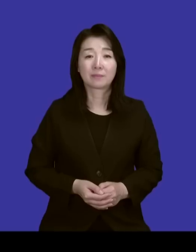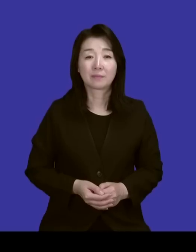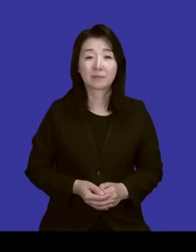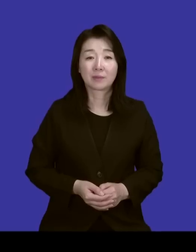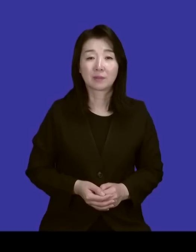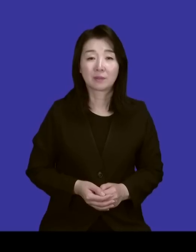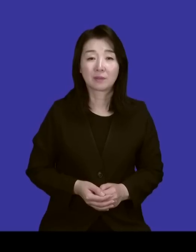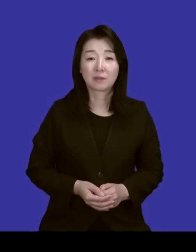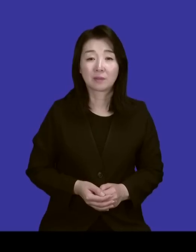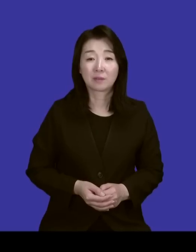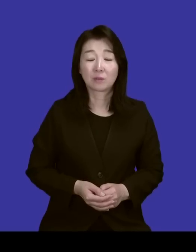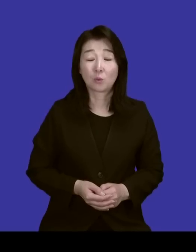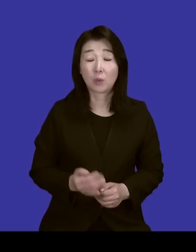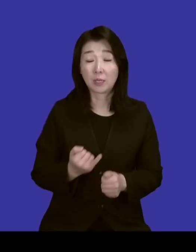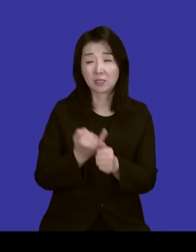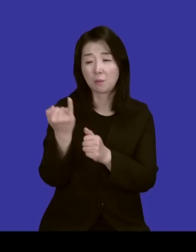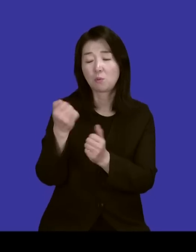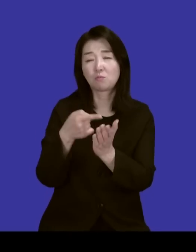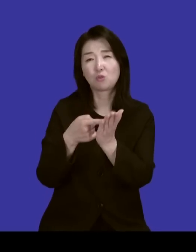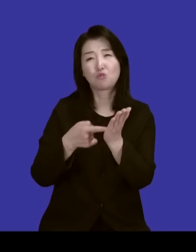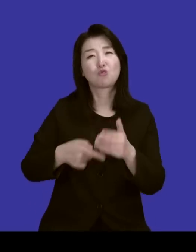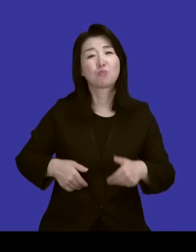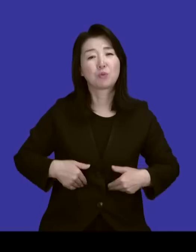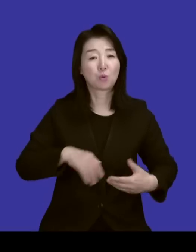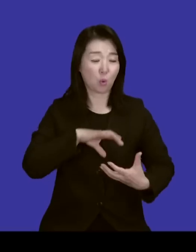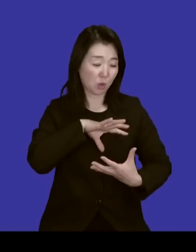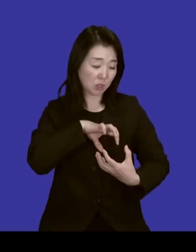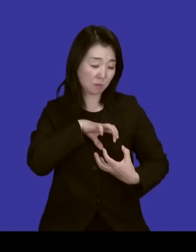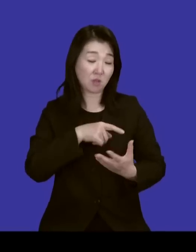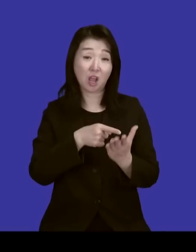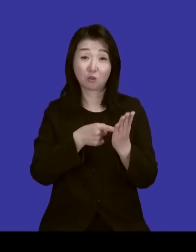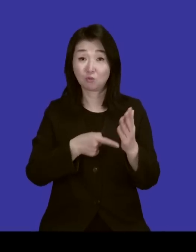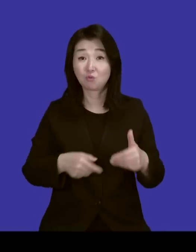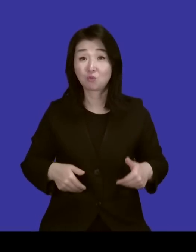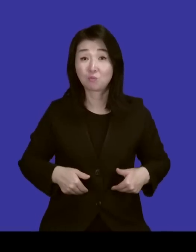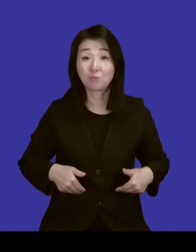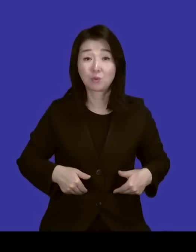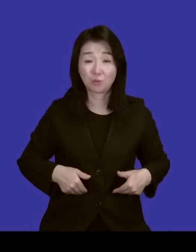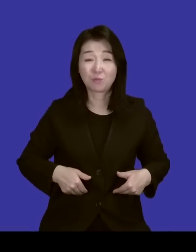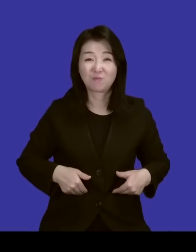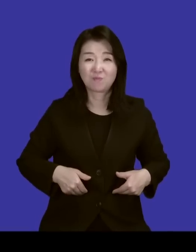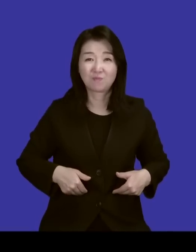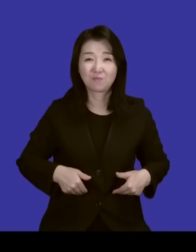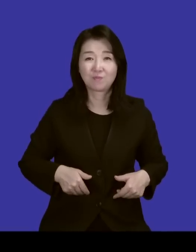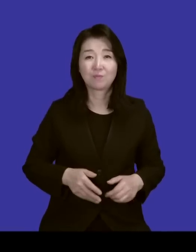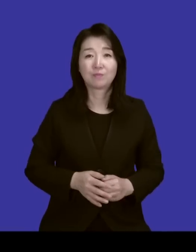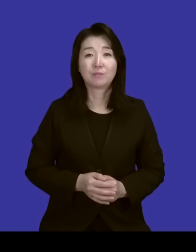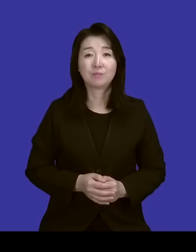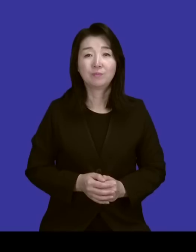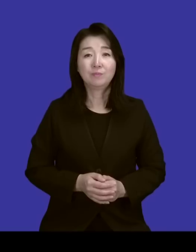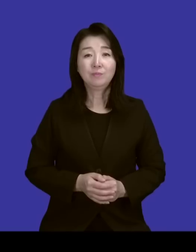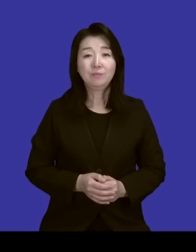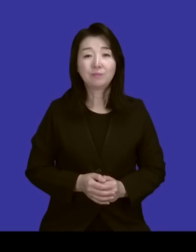수술을 받게 되셨어요. 사모님이 네. 심장 수술을 예, 바이패스 심장에 이렇게 수술을 하는데